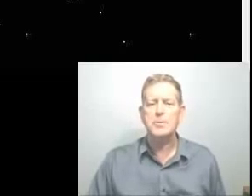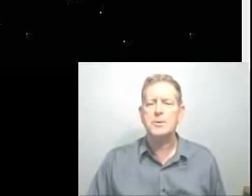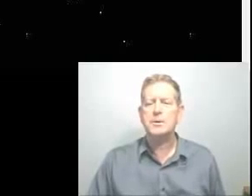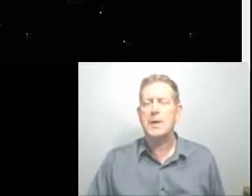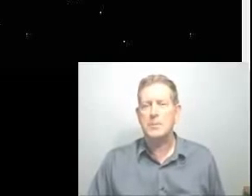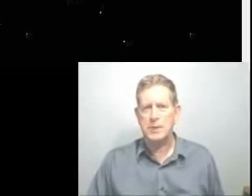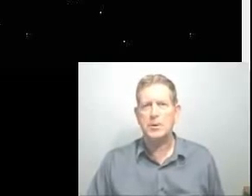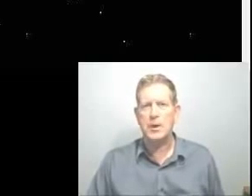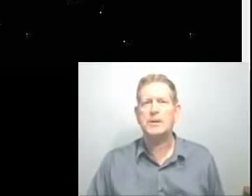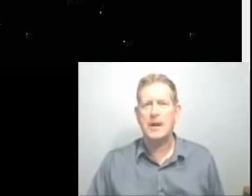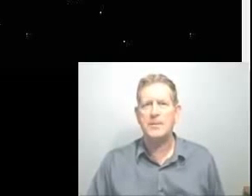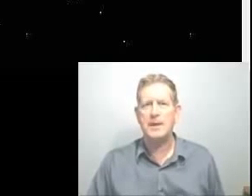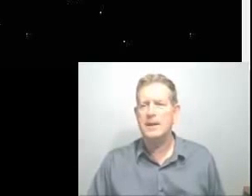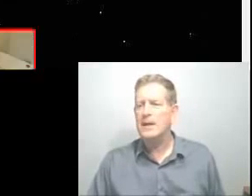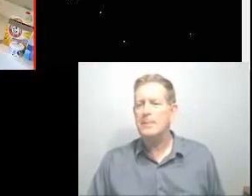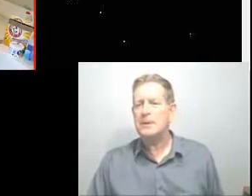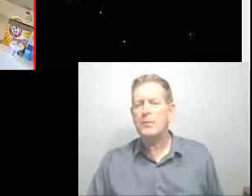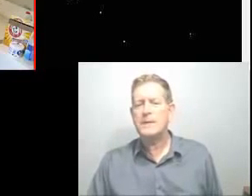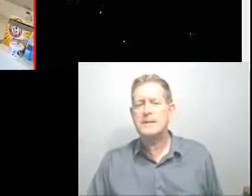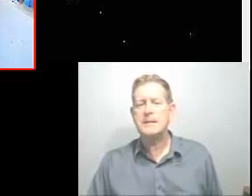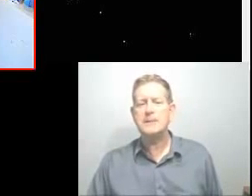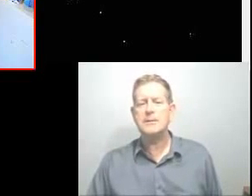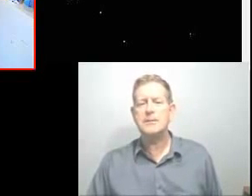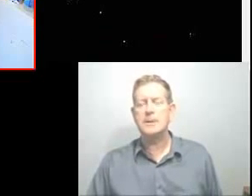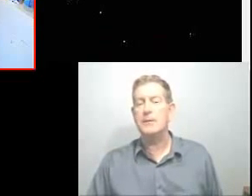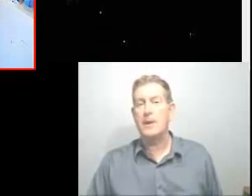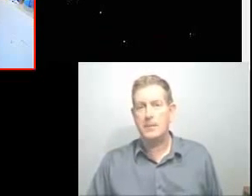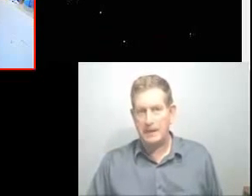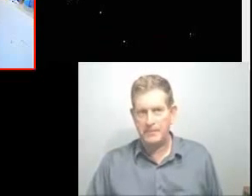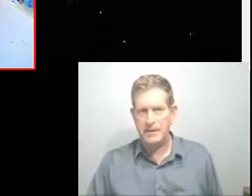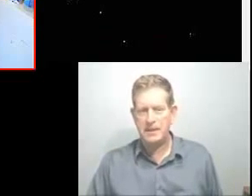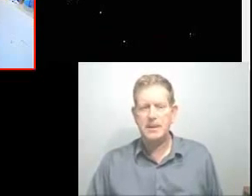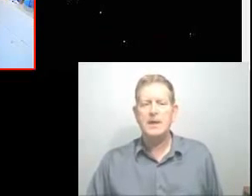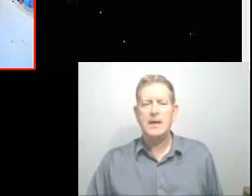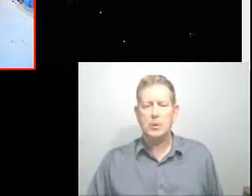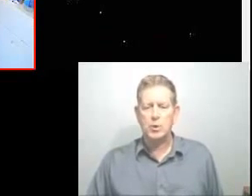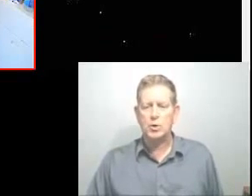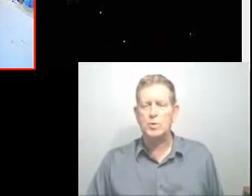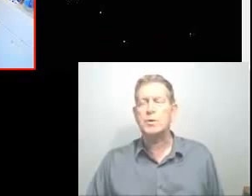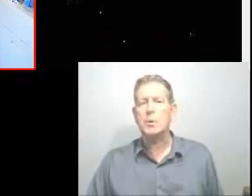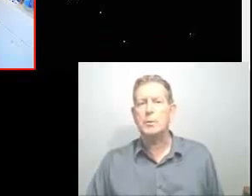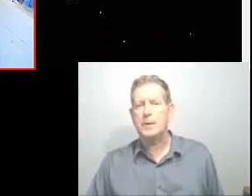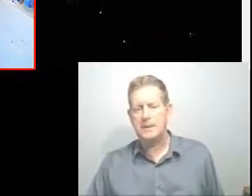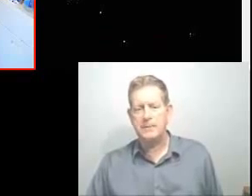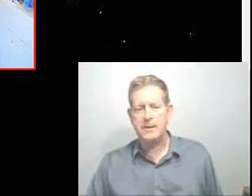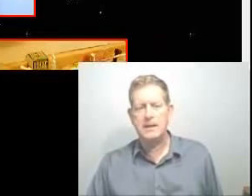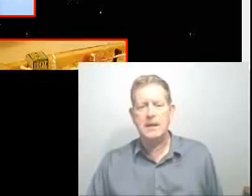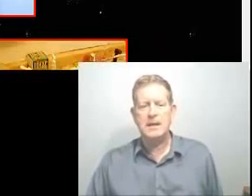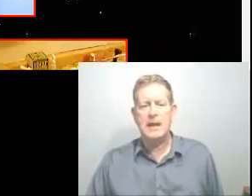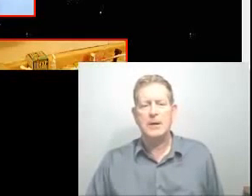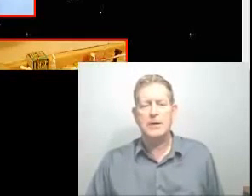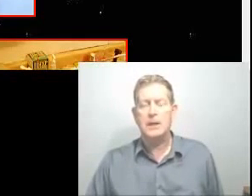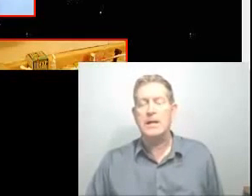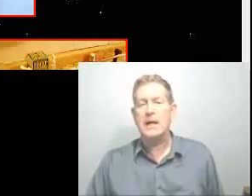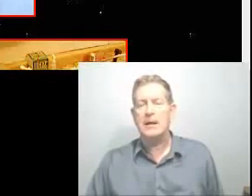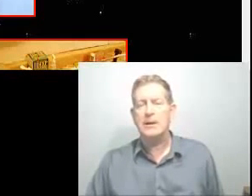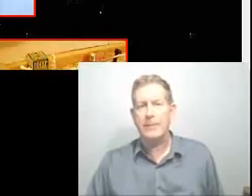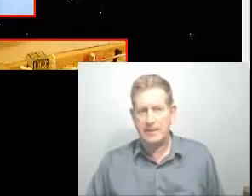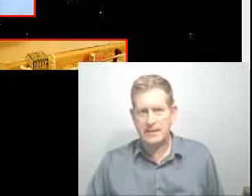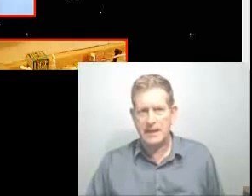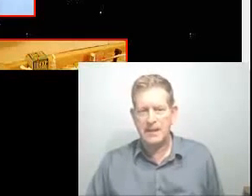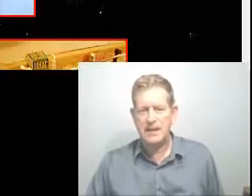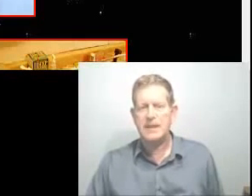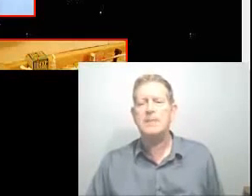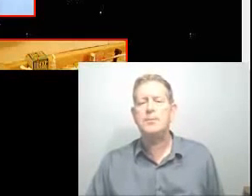Voilà, il écoute de la musique rock. Très bien. Maintenant, voici le verbe laver et deux choses que l'on peut laver. Il y a